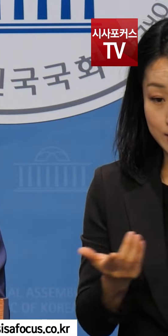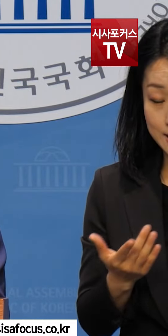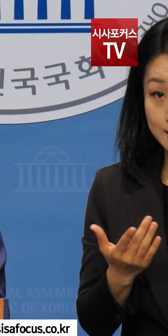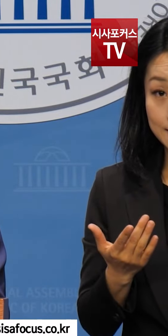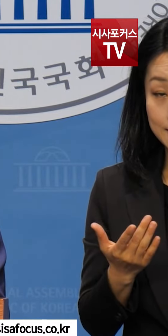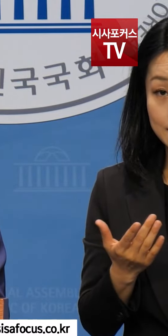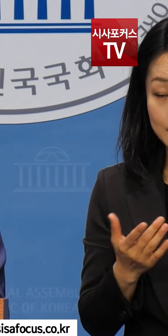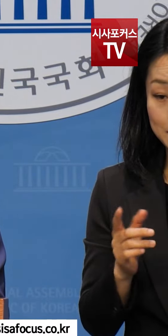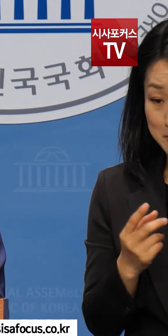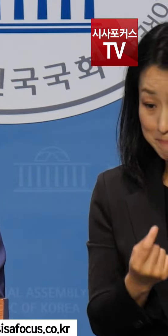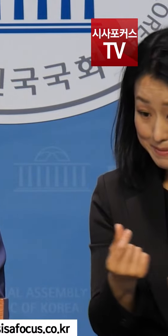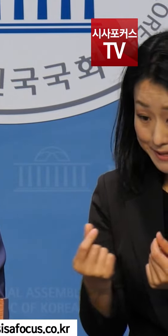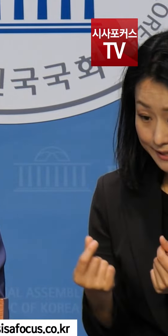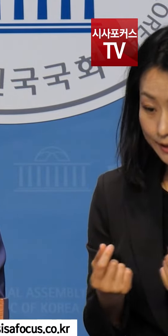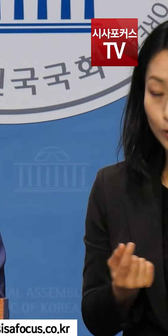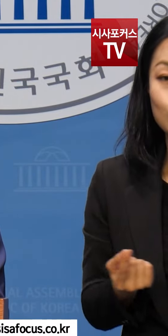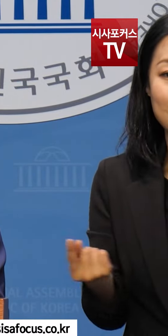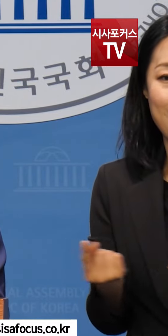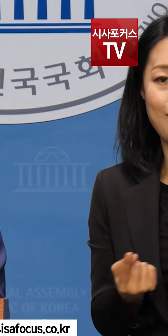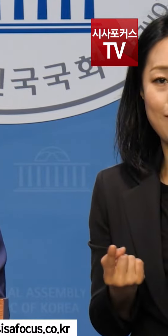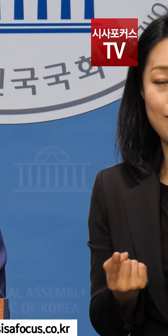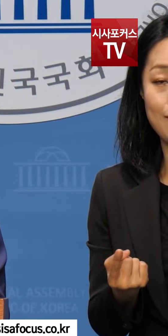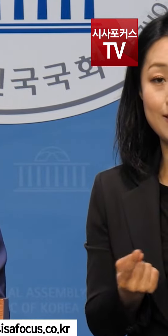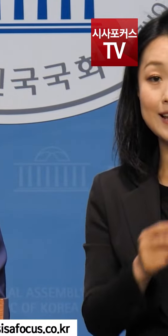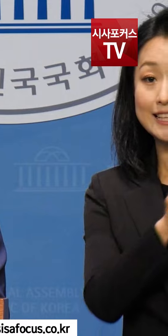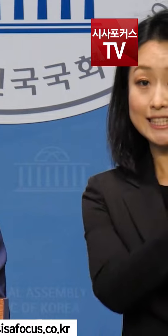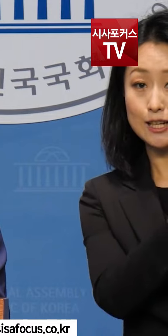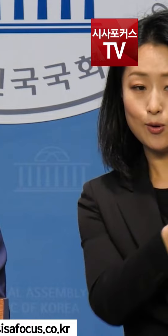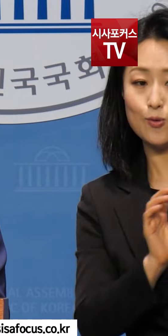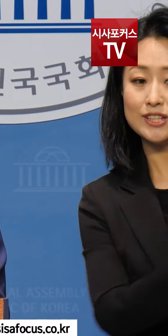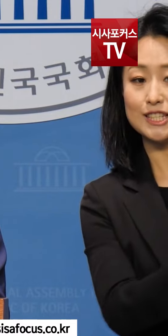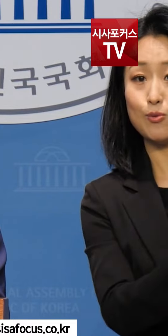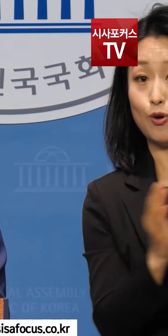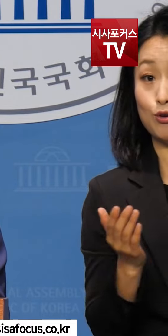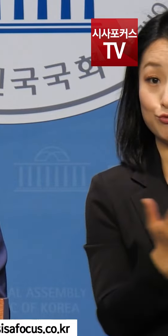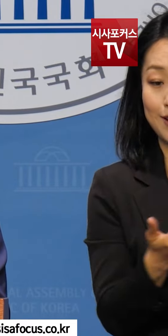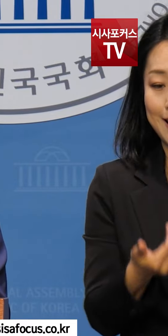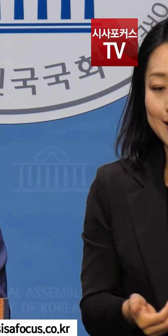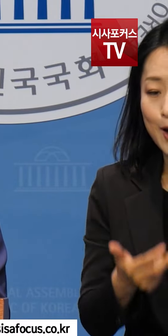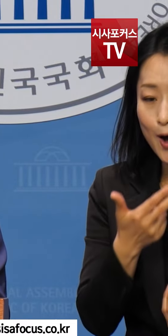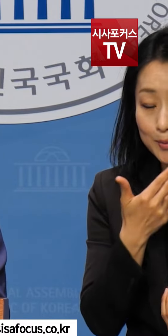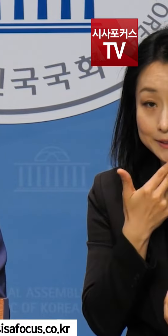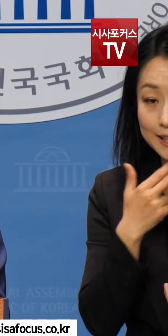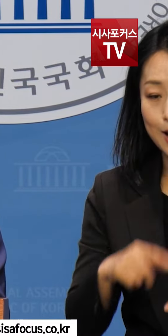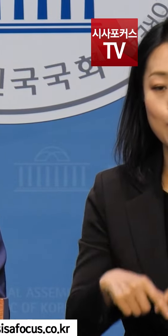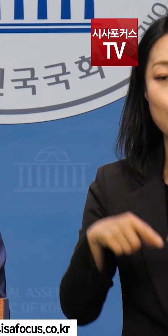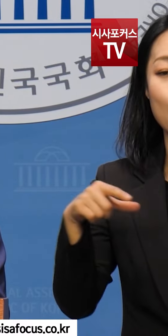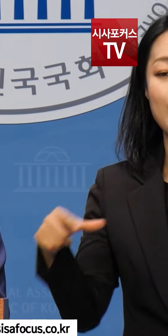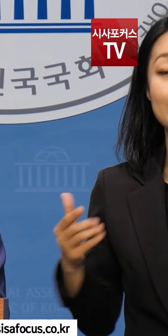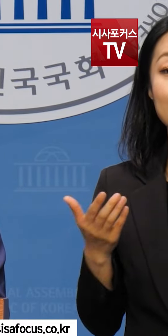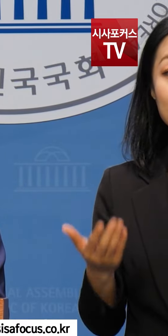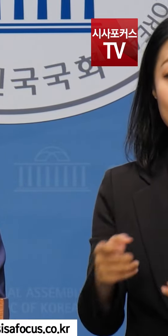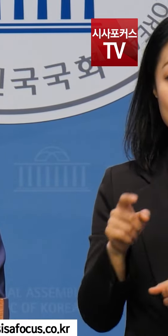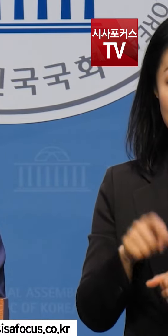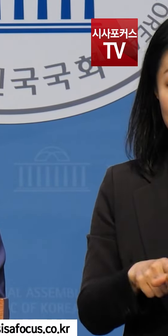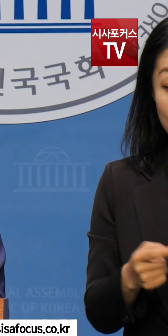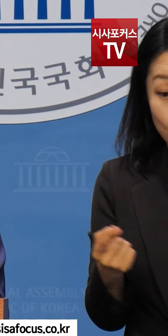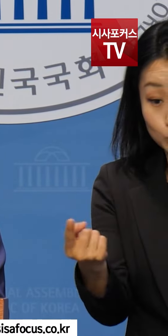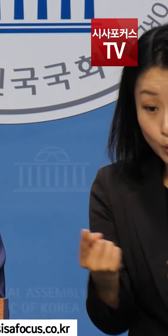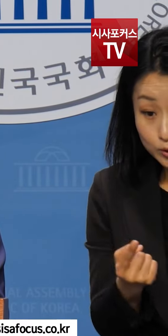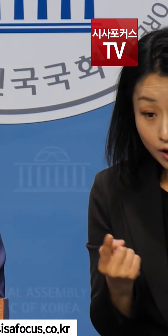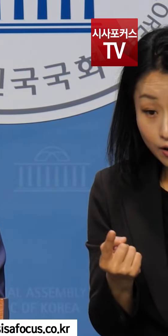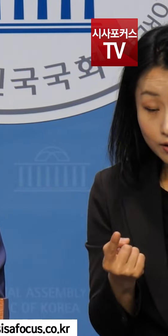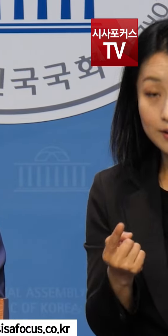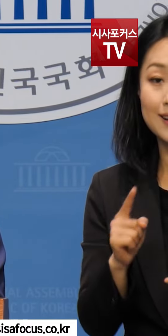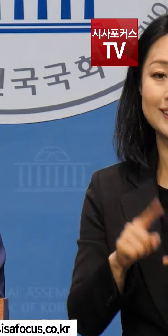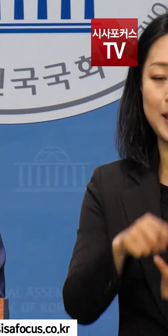업무를 구체적으로 조정하며 진료 지원의 업무를 갈등 없이 확충하려면 이를 조정하는